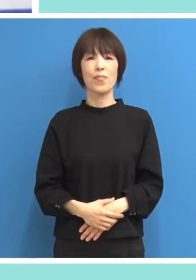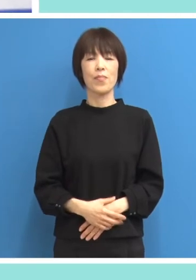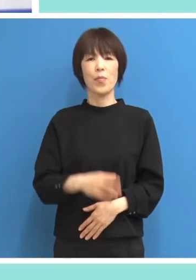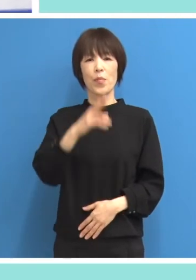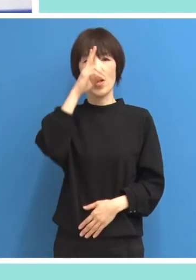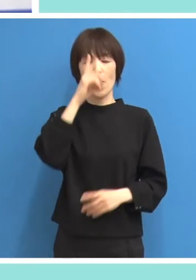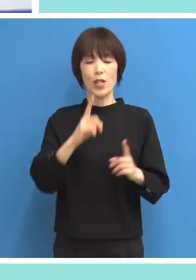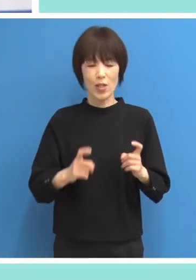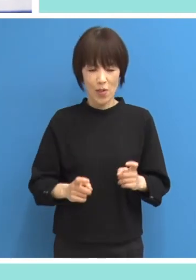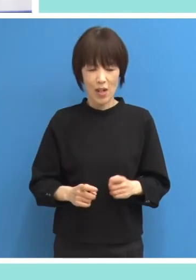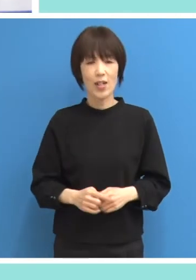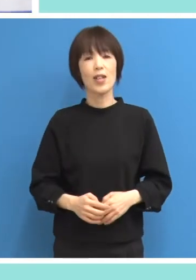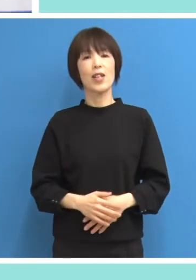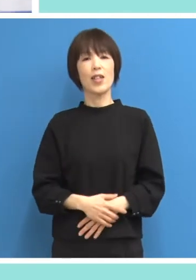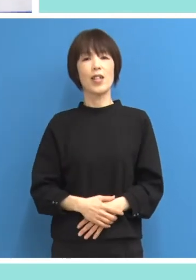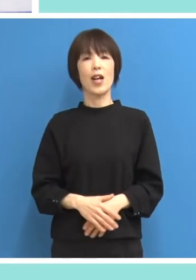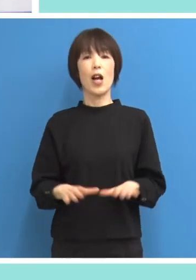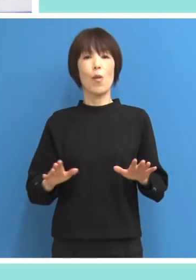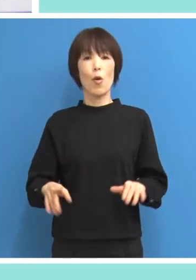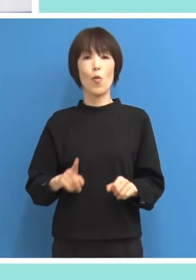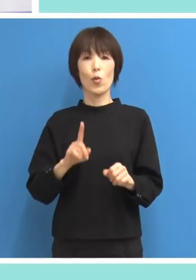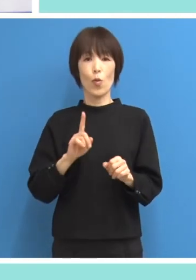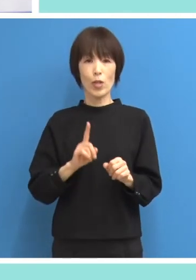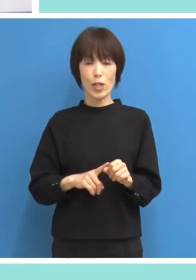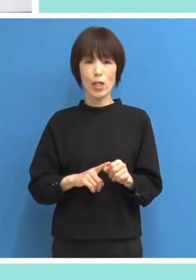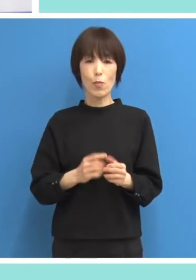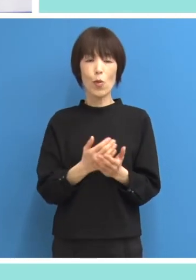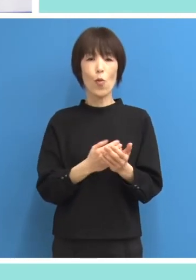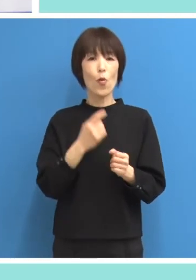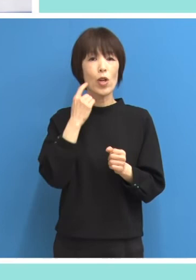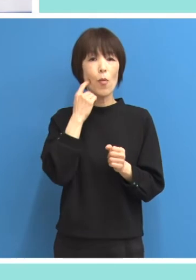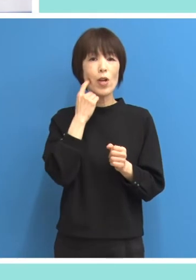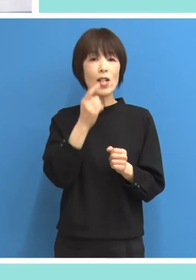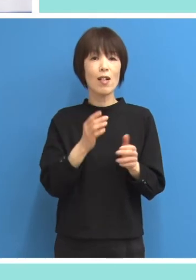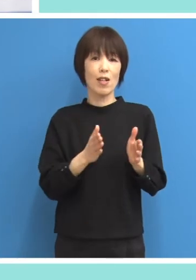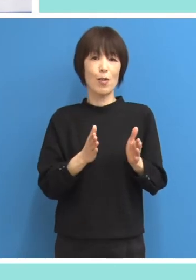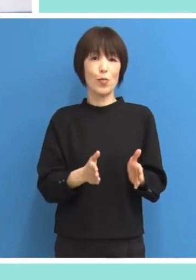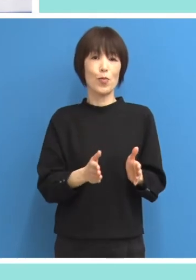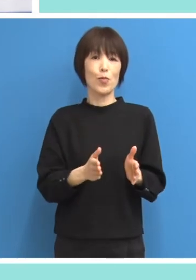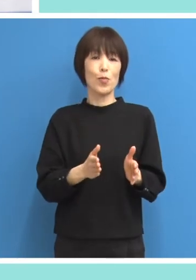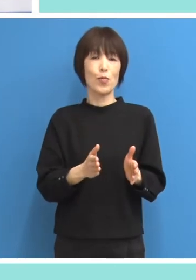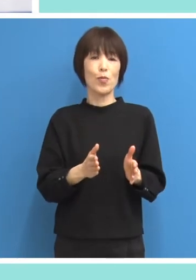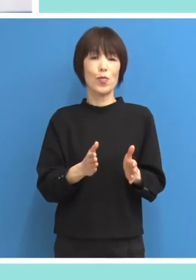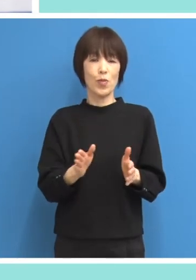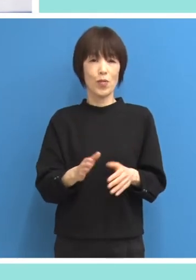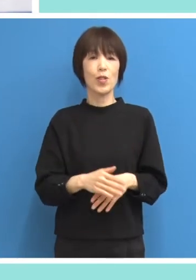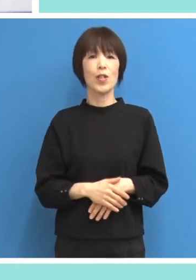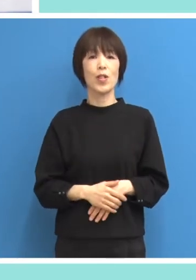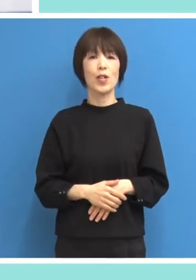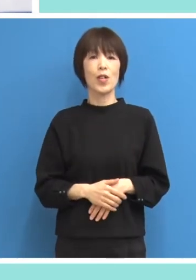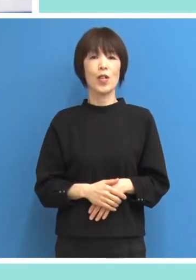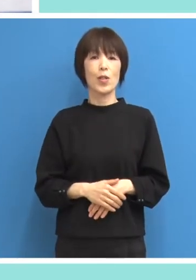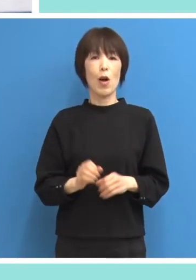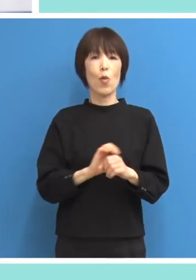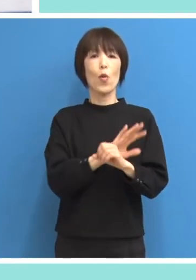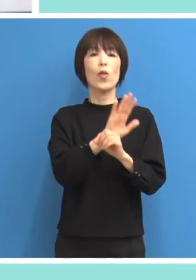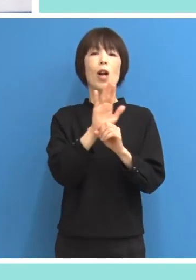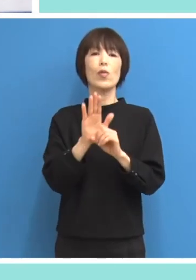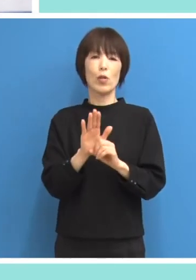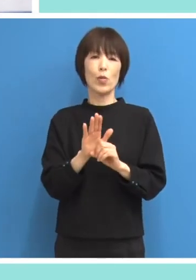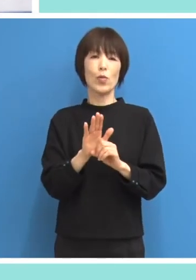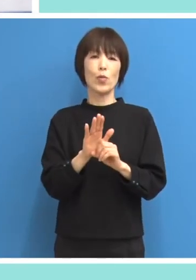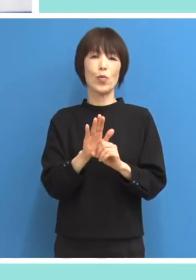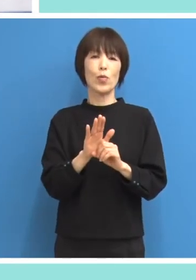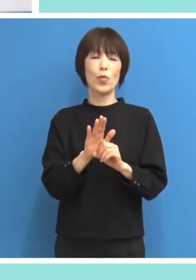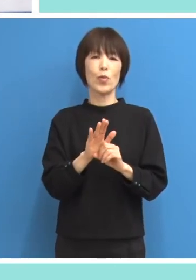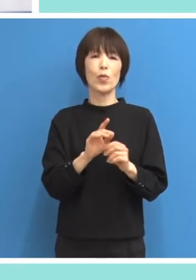市民の皆さんこんにちは。今年令和2年も残すところあと1ヶ月となりました。新型コロナウイルス感